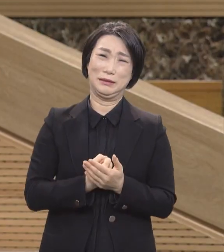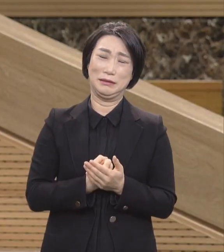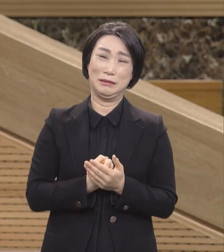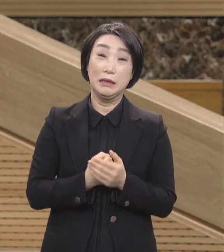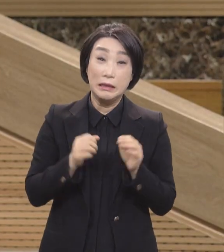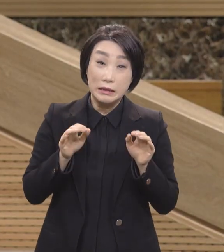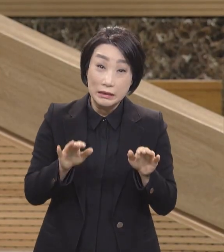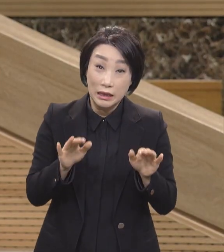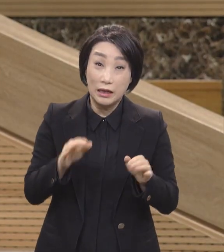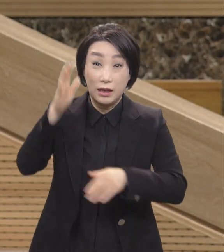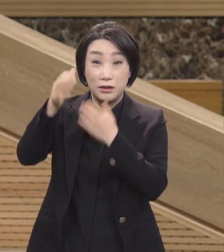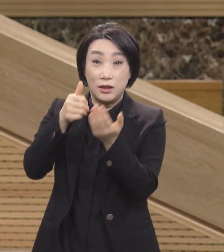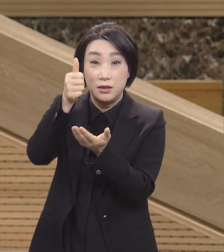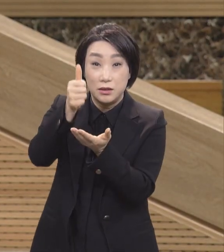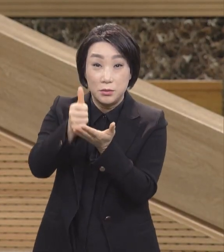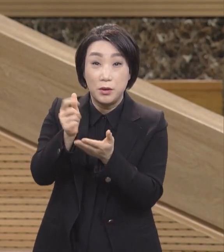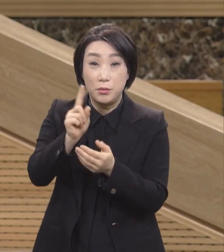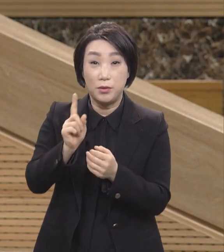하나님은